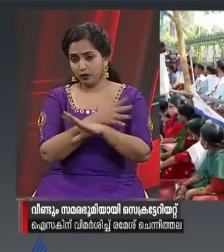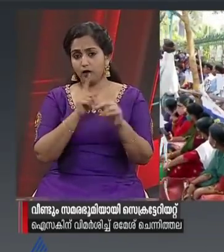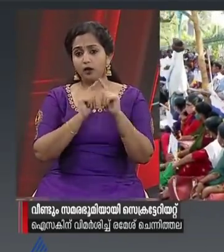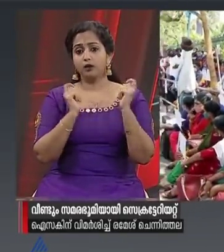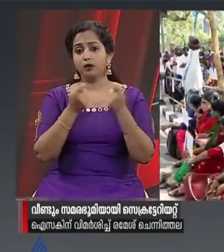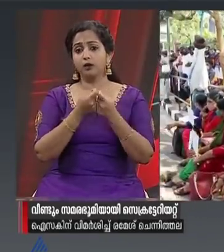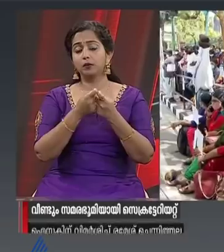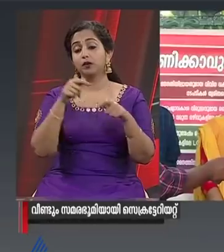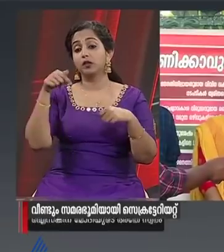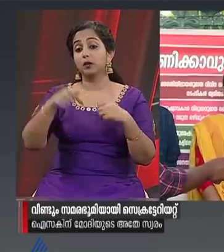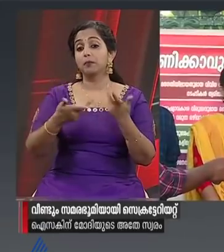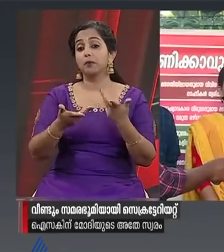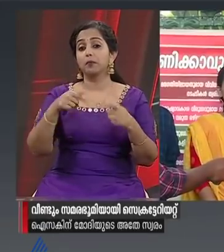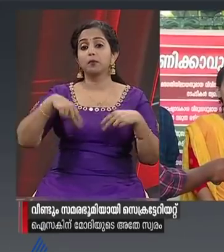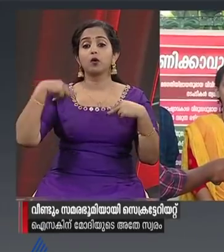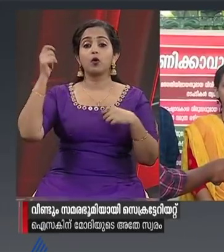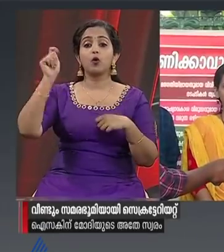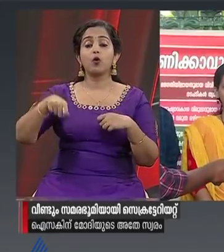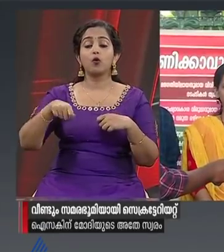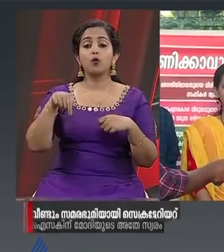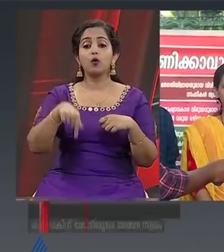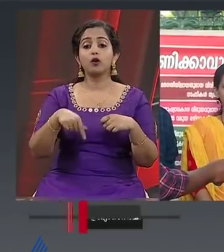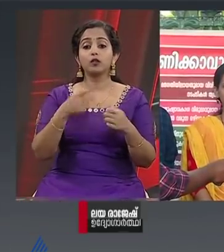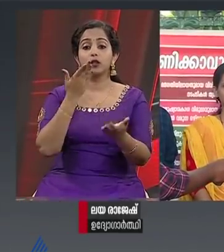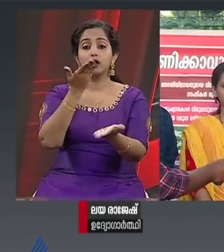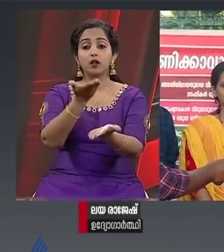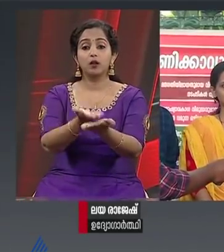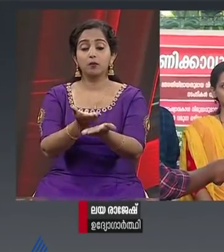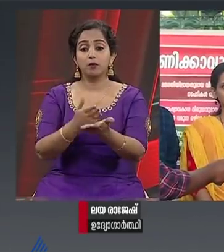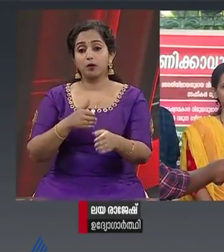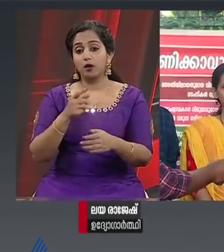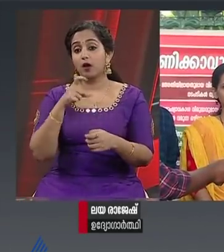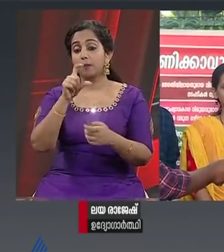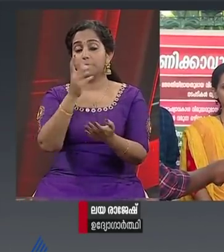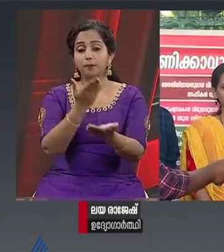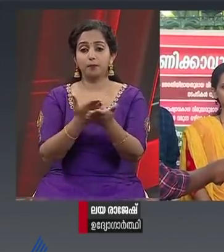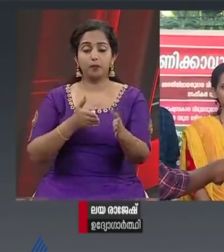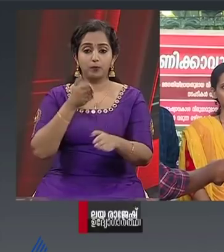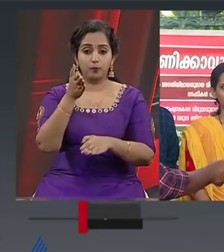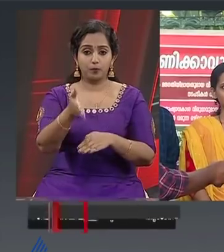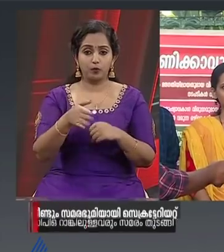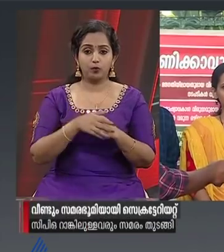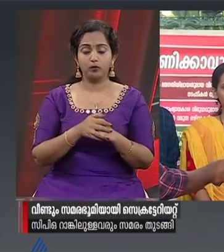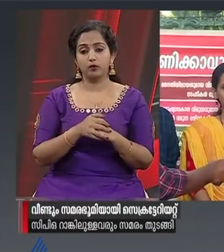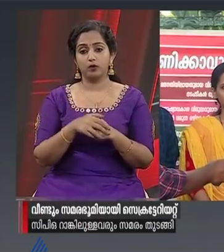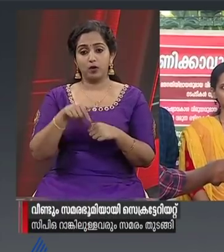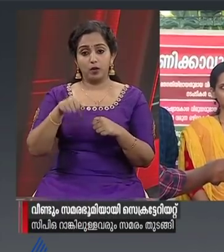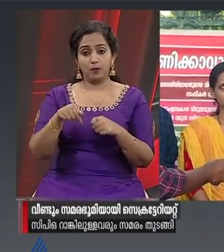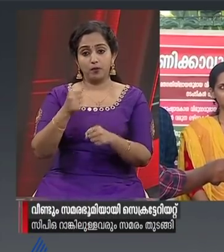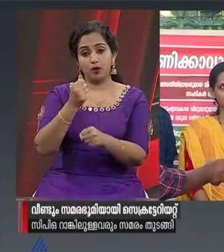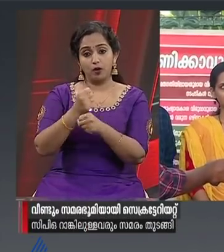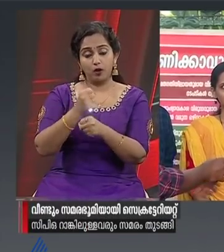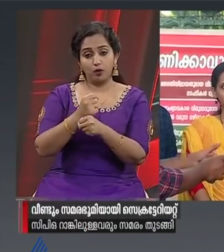നിയമ നടപടിയിലേക്ക് നീങ്ങുകയാണ്. മറ്റുള്ളവരെ കാണിക്കാനായിട്ട് ഫോട്ടോഷൂട്ടിനാണെങ്കിൽ സെക്രട്ടേറിയറ്റിനും നല്ല ഒരു തേക്കിൻകാട്